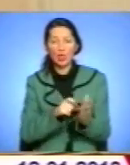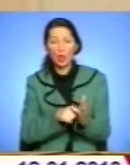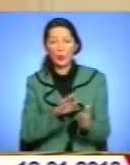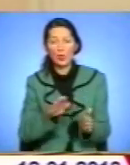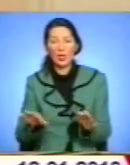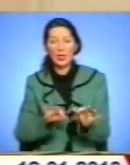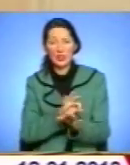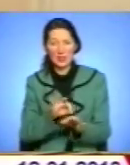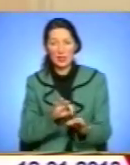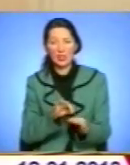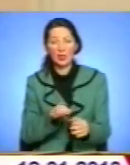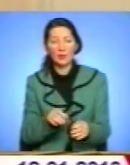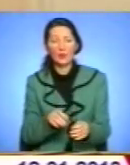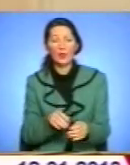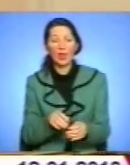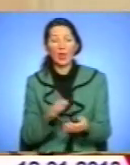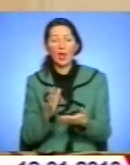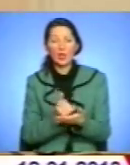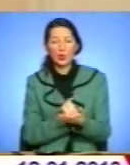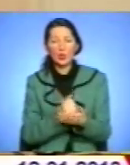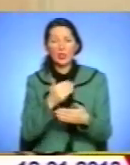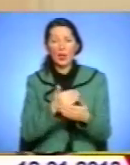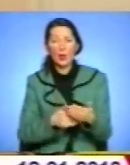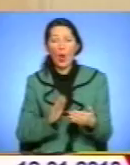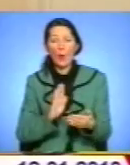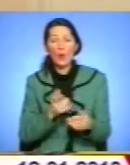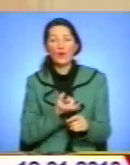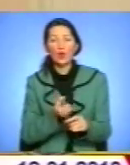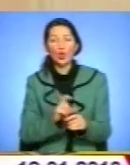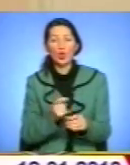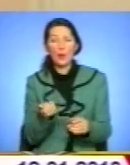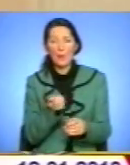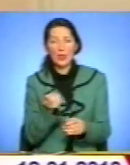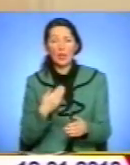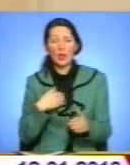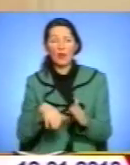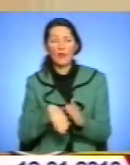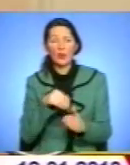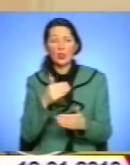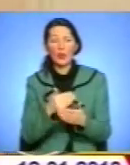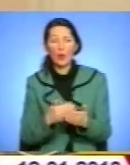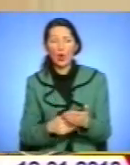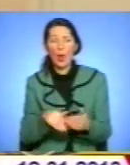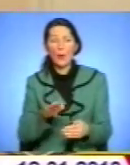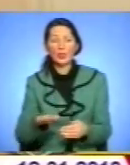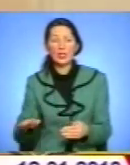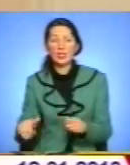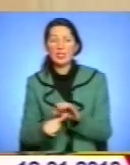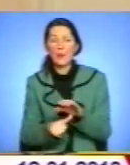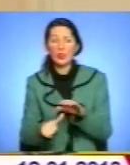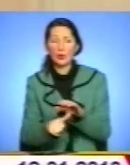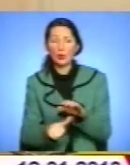на програмі практично був дуже малий, і ми вибрали програми по дитячій